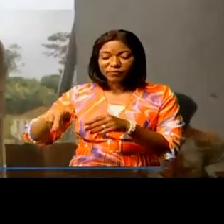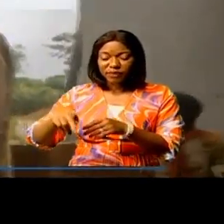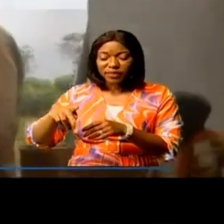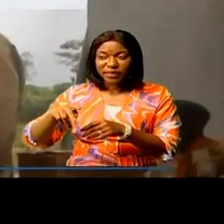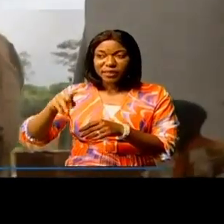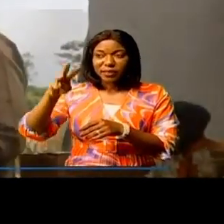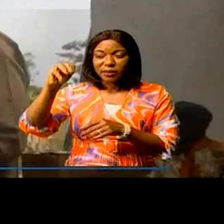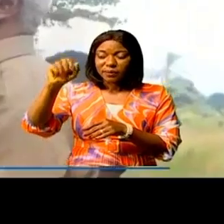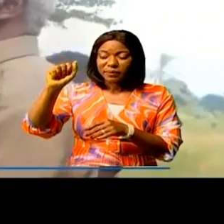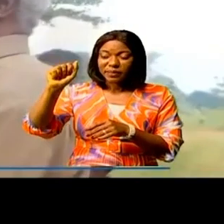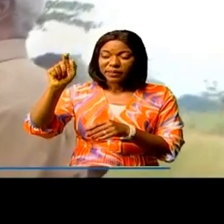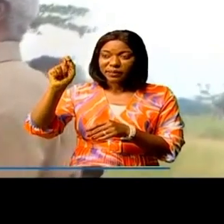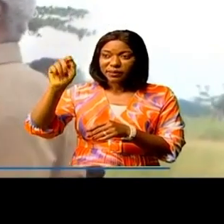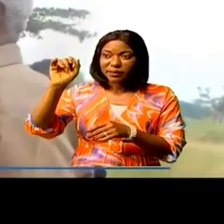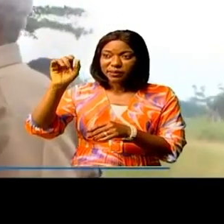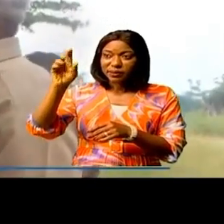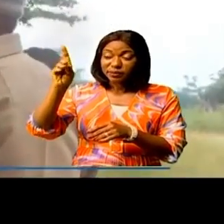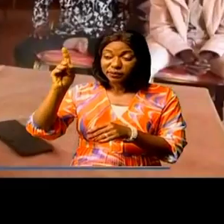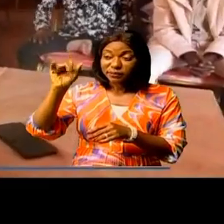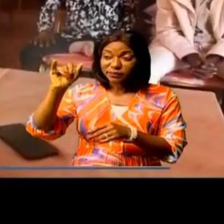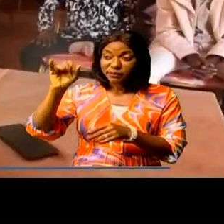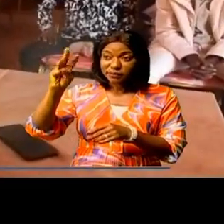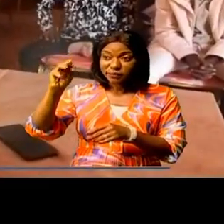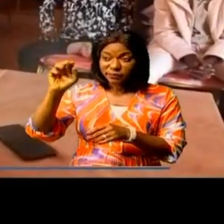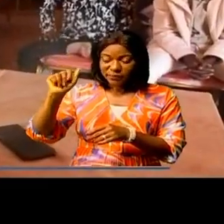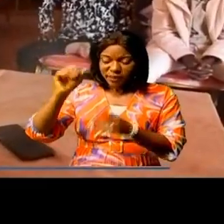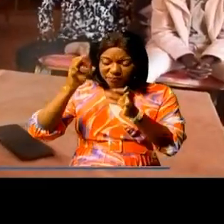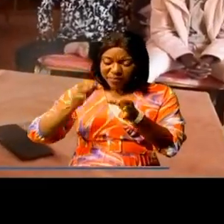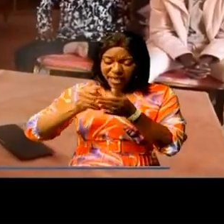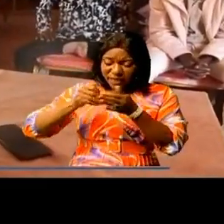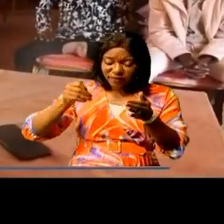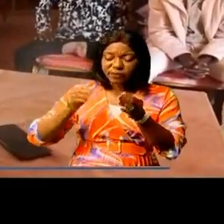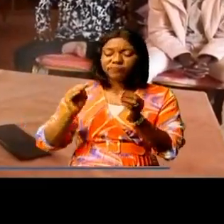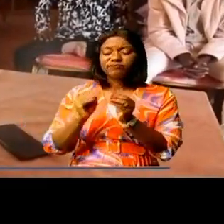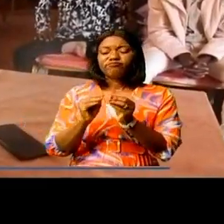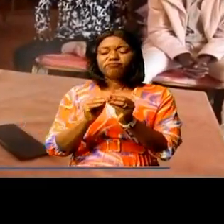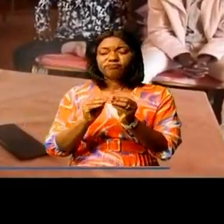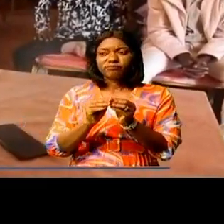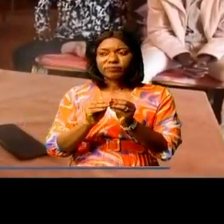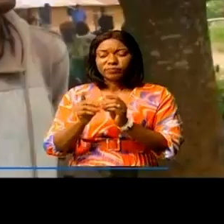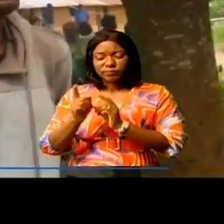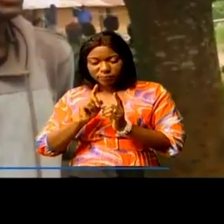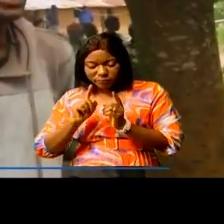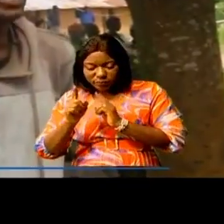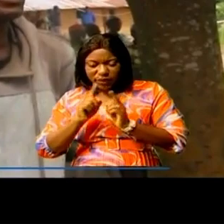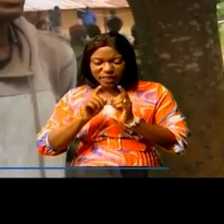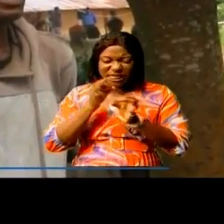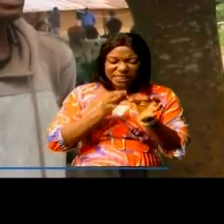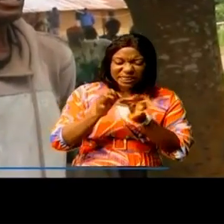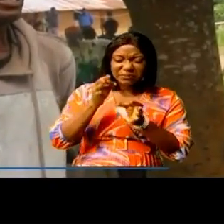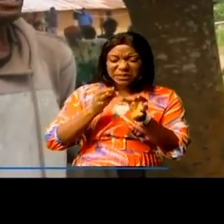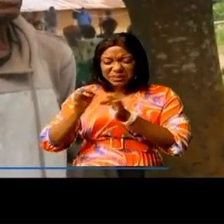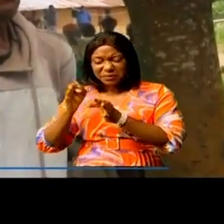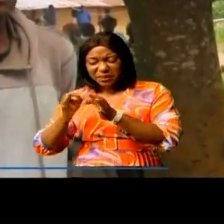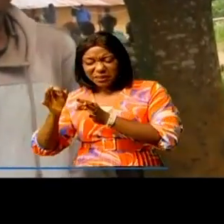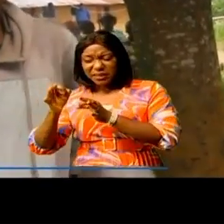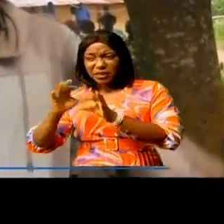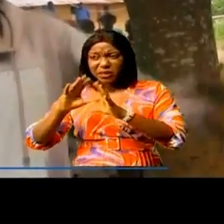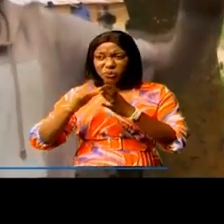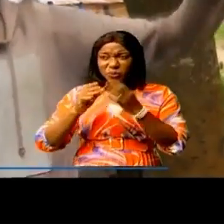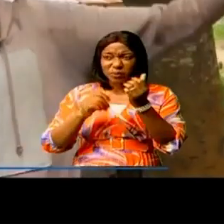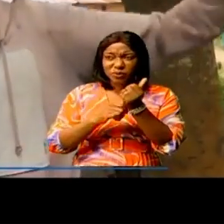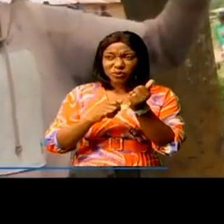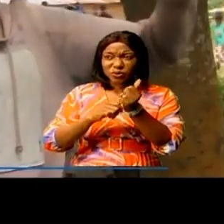central. Auparavant, un moment d'échange a suffi à l'honorable Matusila Malungeni pour mieux appréhender les